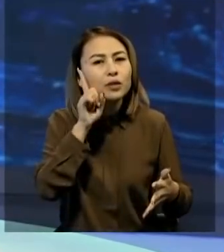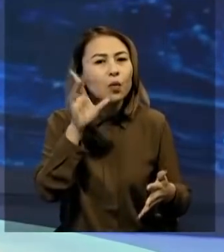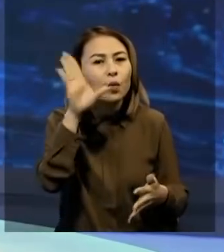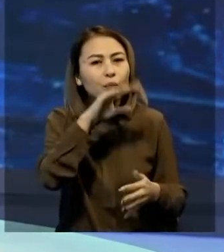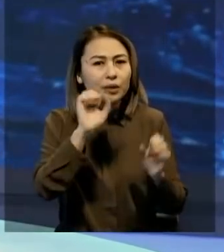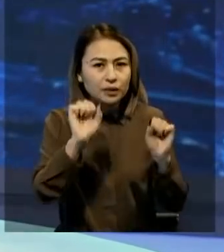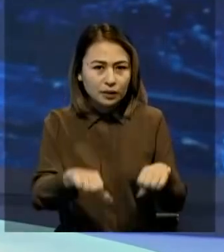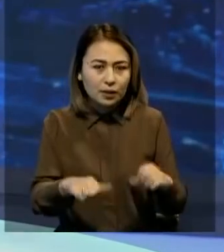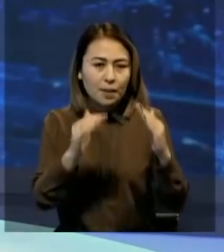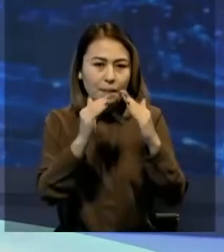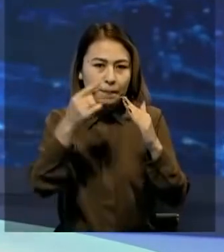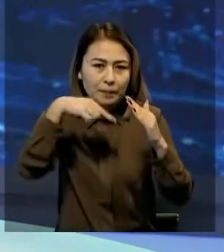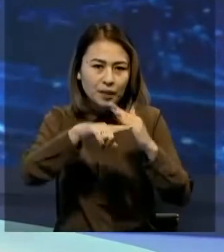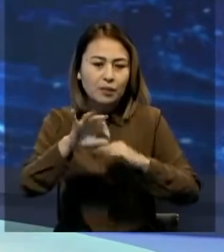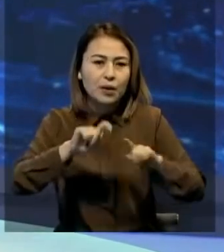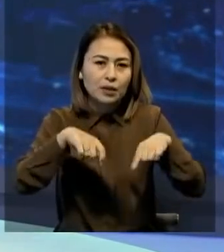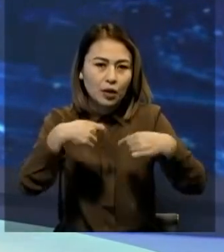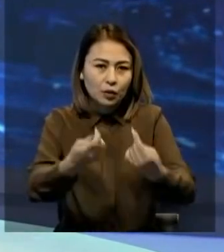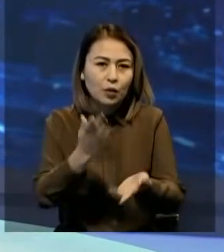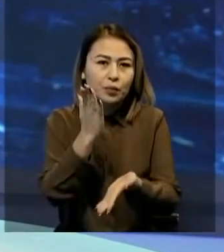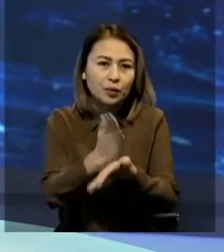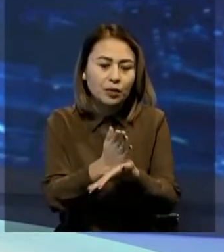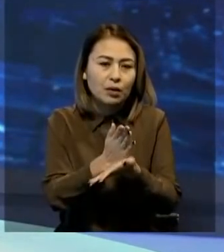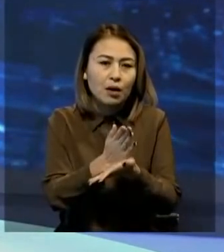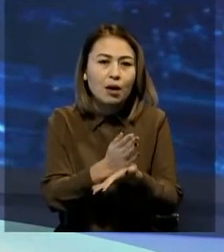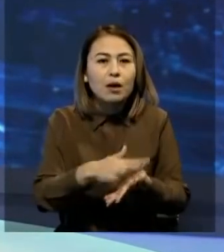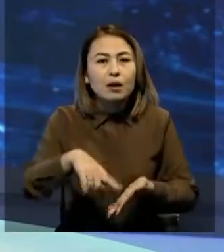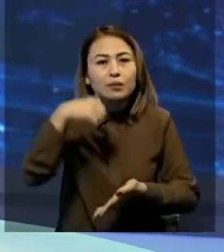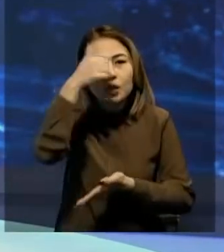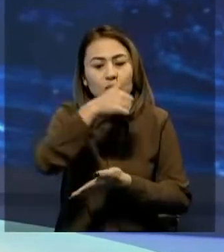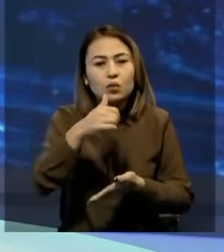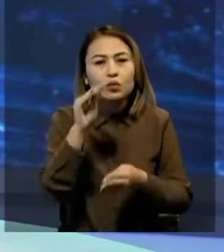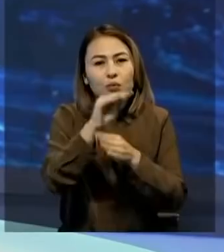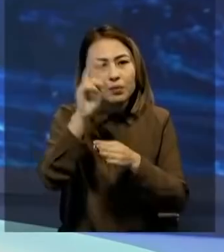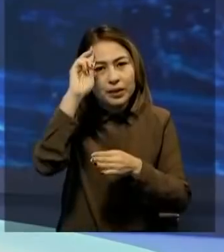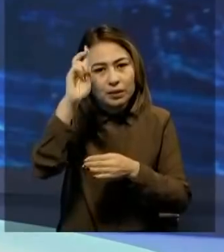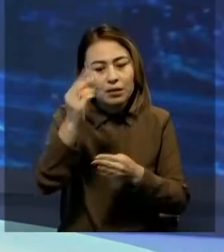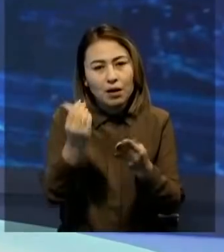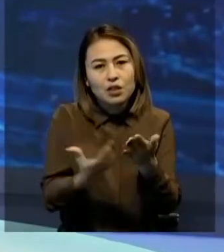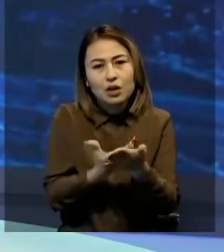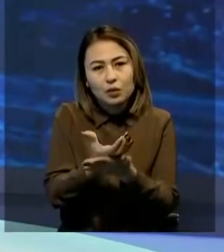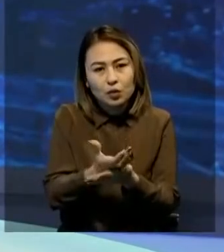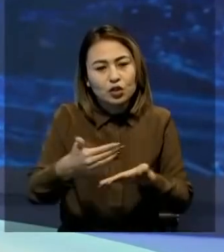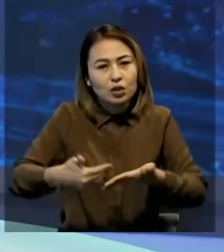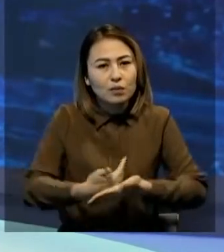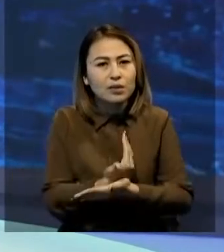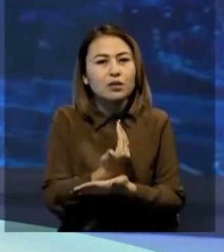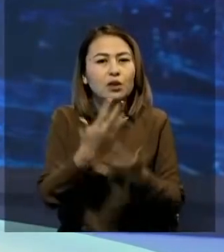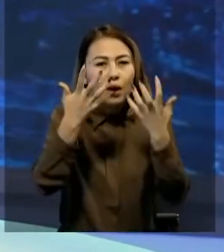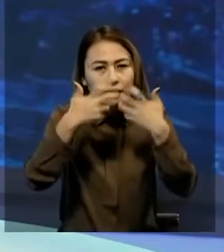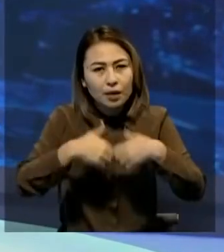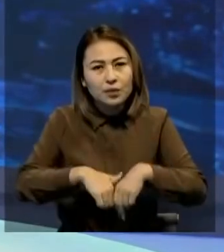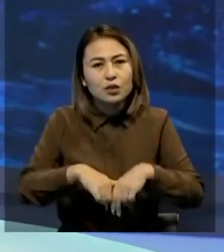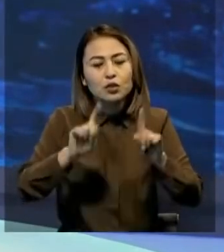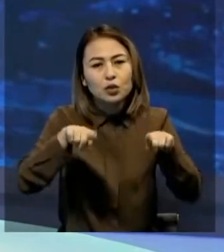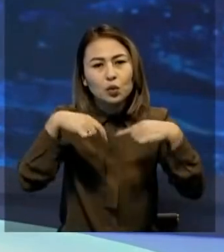үшін қолжетімді болуы тиіс нысандар биыл пайдалануға берілу керек. Ағымдағы жылы сондай-ақ мемлекетті қаржыландырудың жан басына